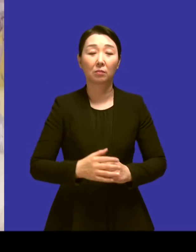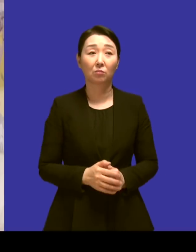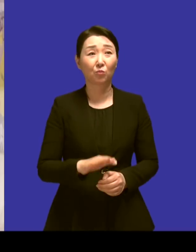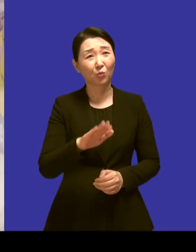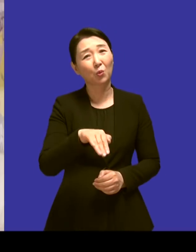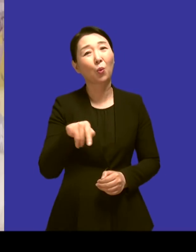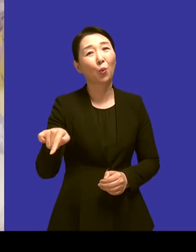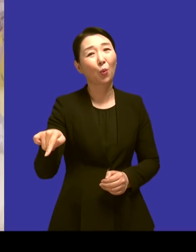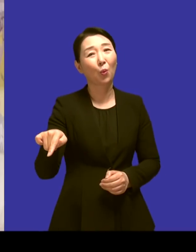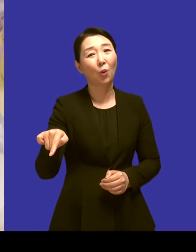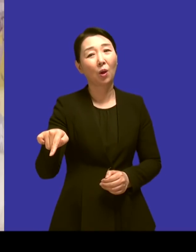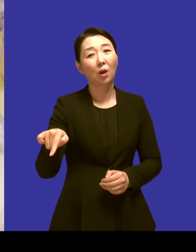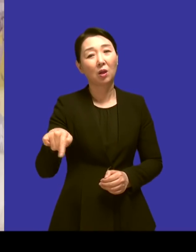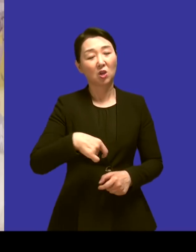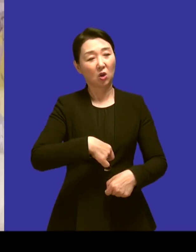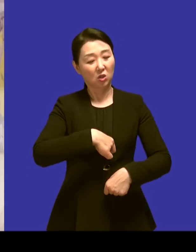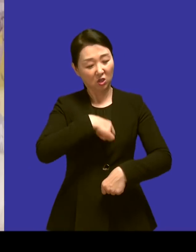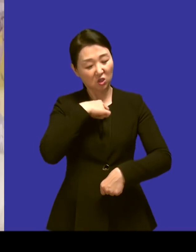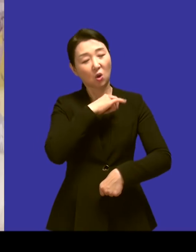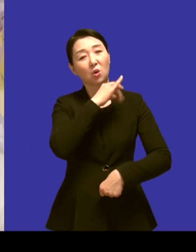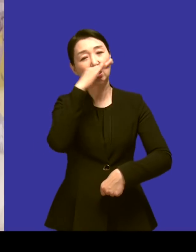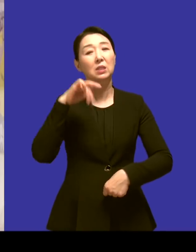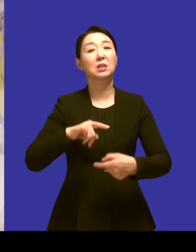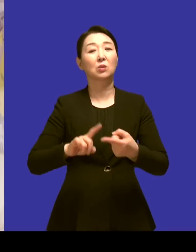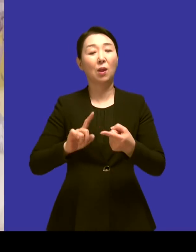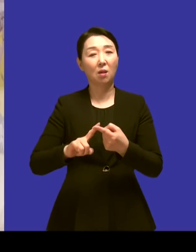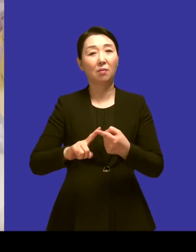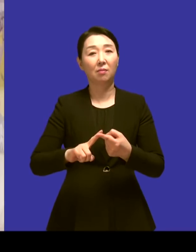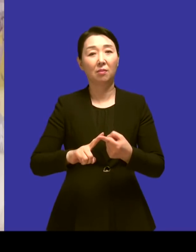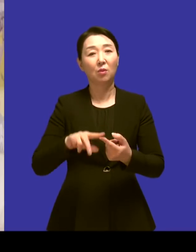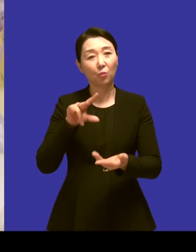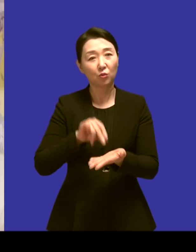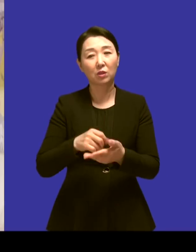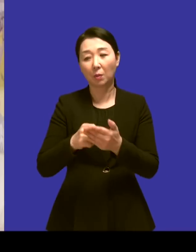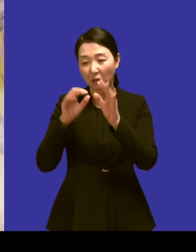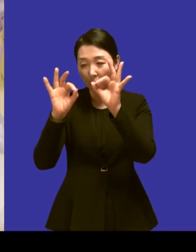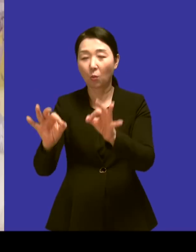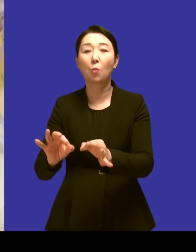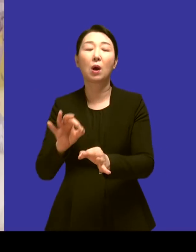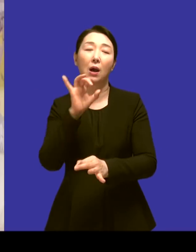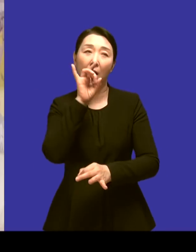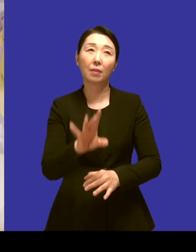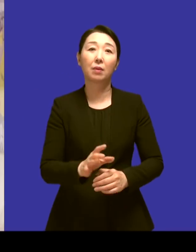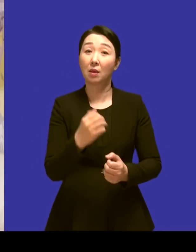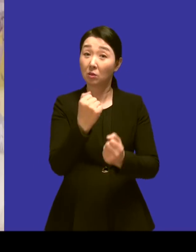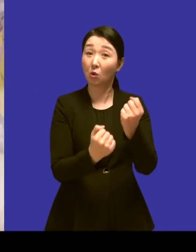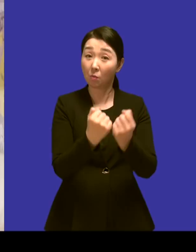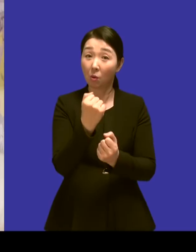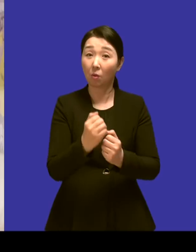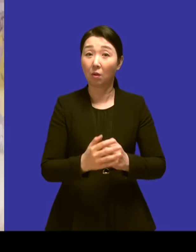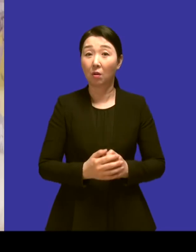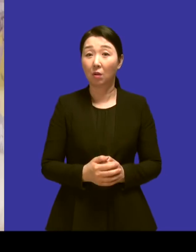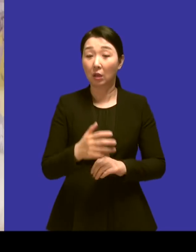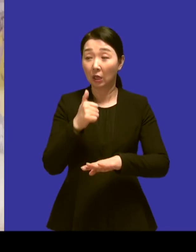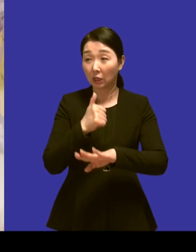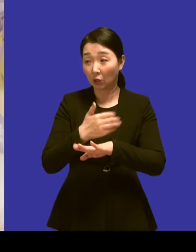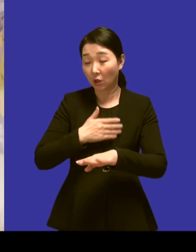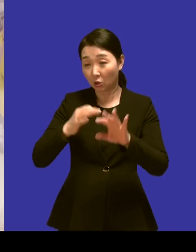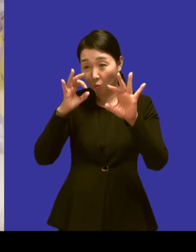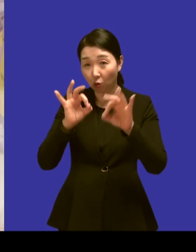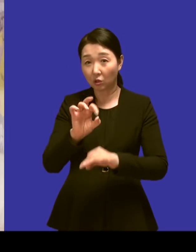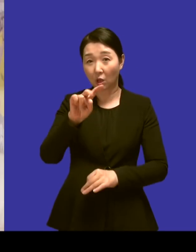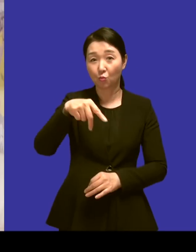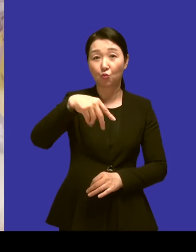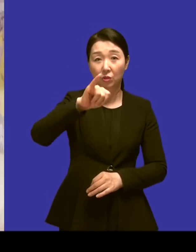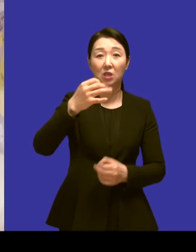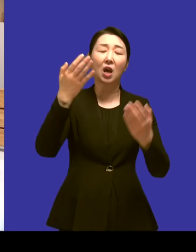형 이거는 정직에 관련된 인테그리티에 관련된 문제라서 보면 안 돼요 라고 설명을 해주는데 그게 알고 보니까 무디 학교의